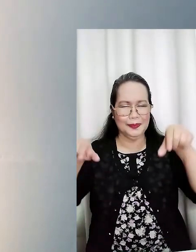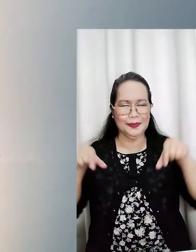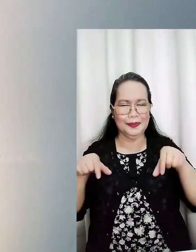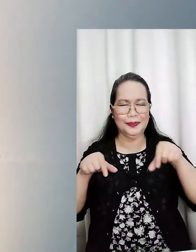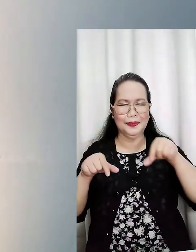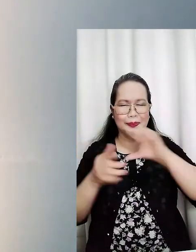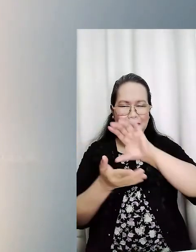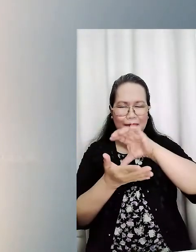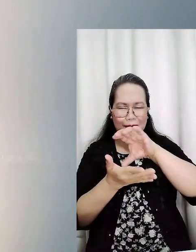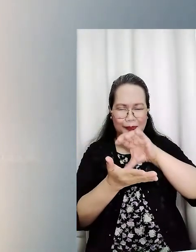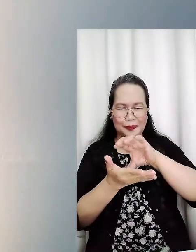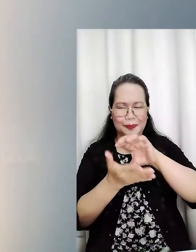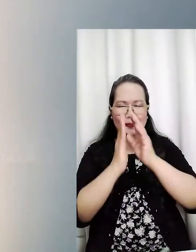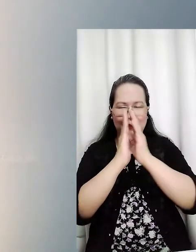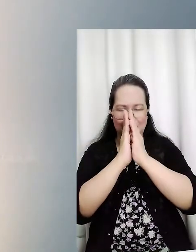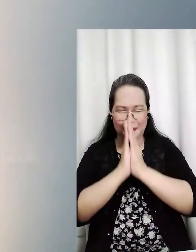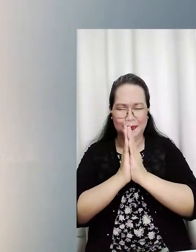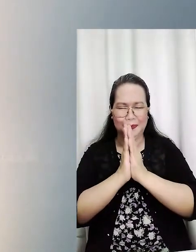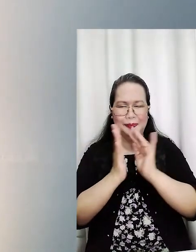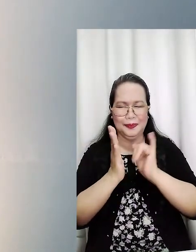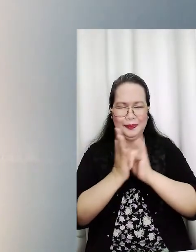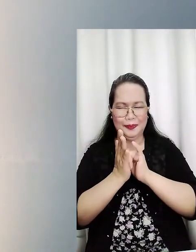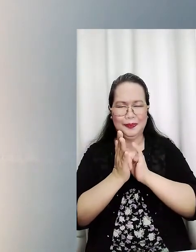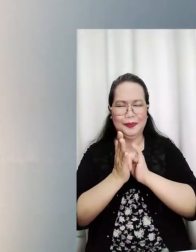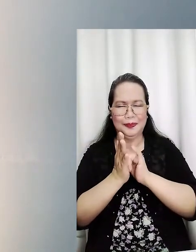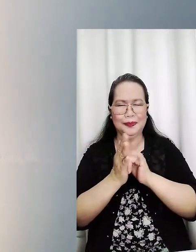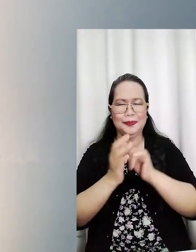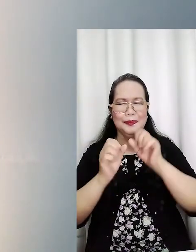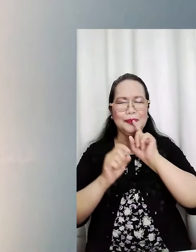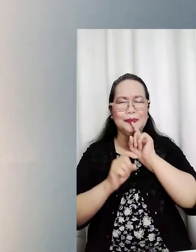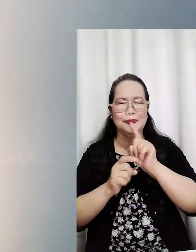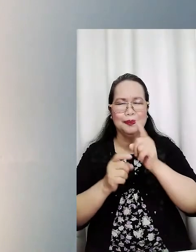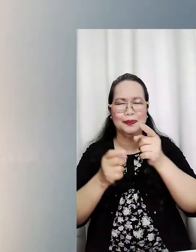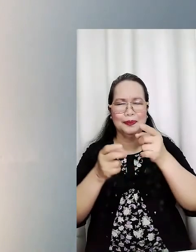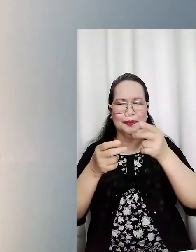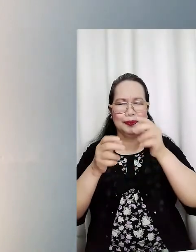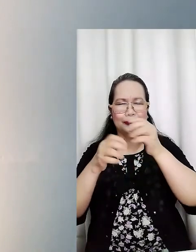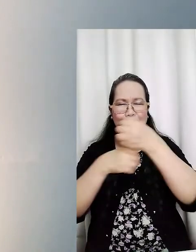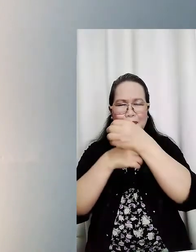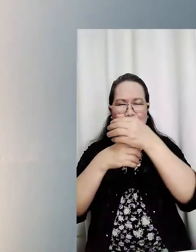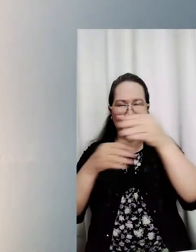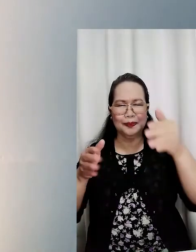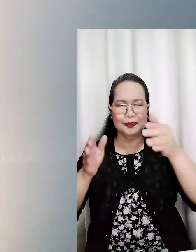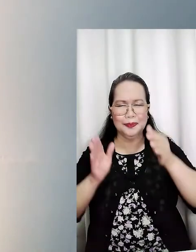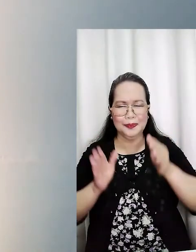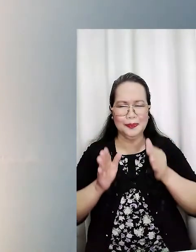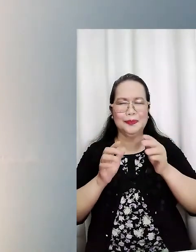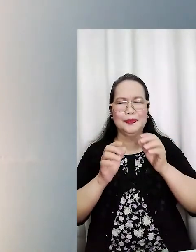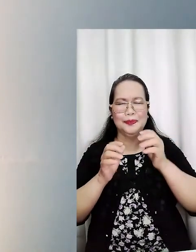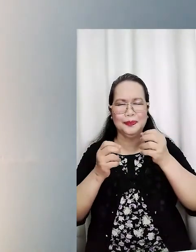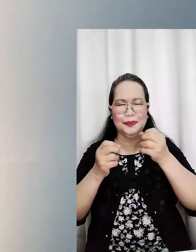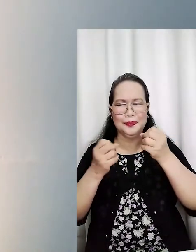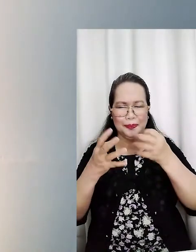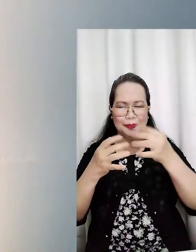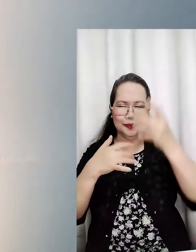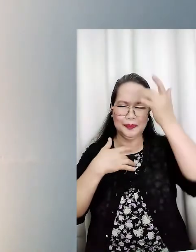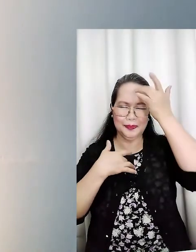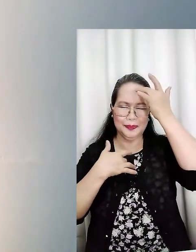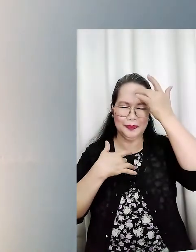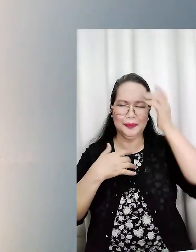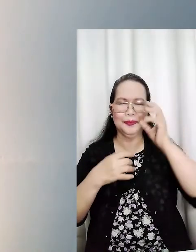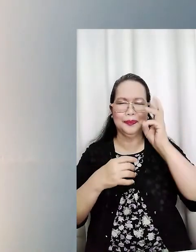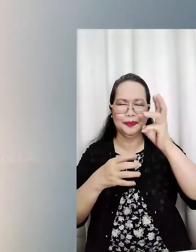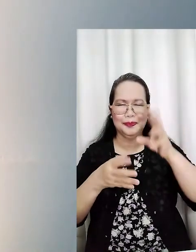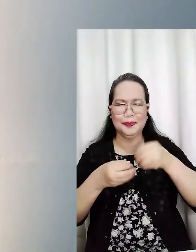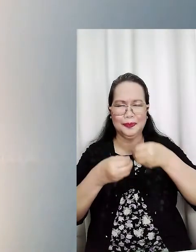quarantine centers. Lord, we pray that this will be a facility, Lord, na kung saan marami sa mga nagkakasakit